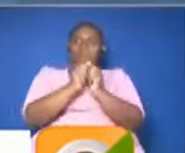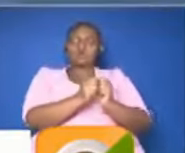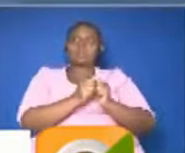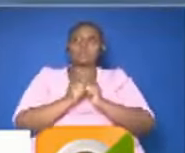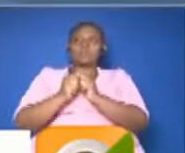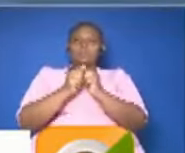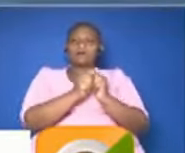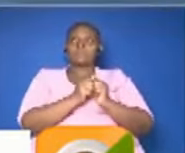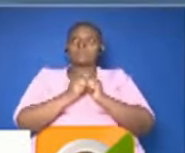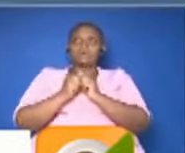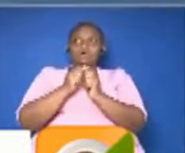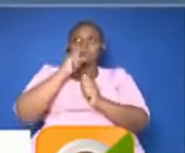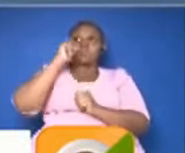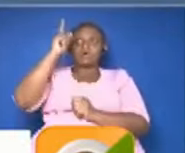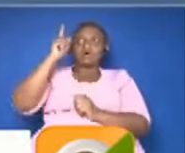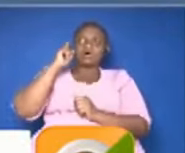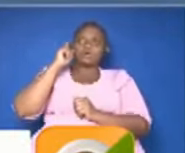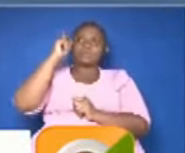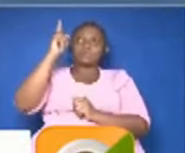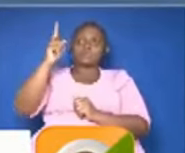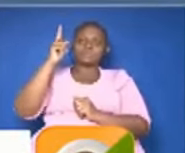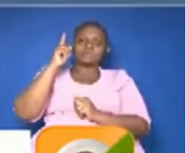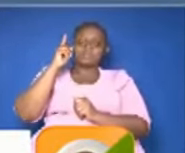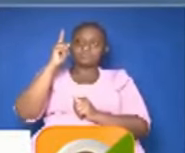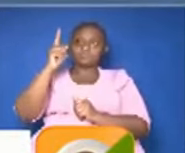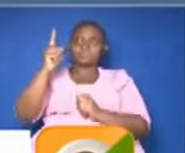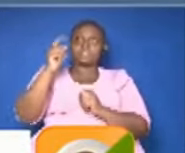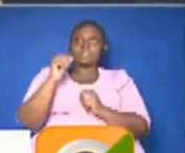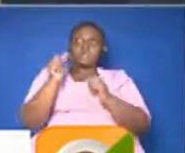pamoja na wewe,